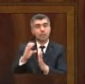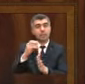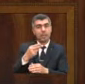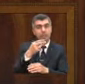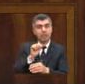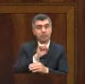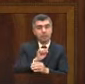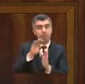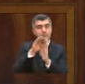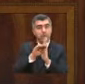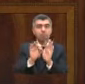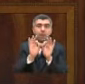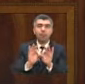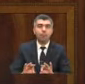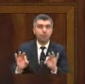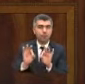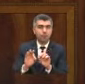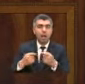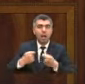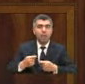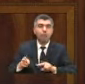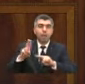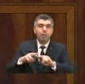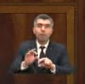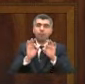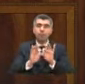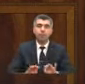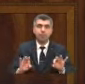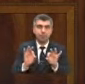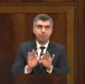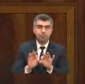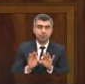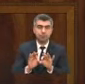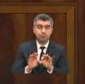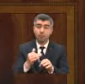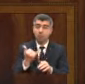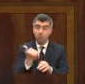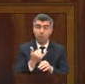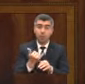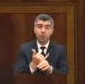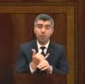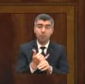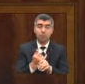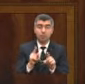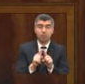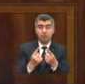ديال هاد غير الاجراء؟ مازال ما مديورش السيد رئيس الحكومه. اليوم هي اللي خصها تثبت، ماشي المجلس الاداري الاخر اللي متعلق بالاجراء. اليوم خصكم